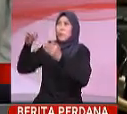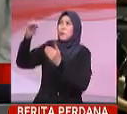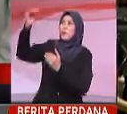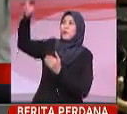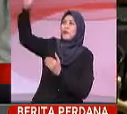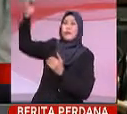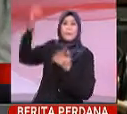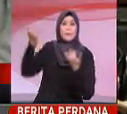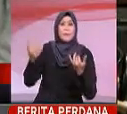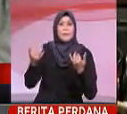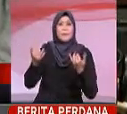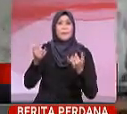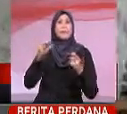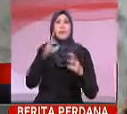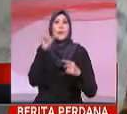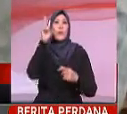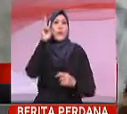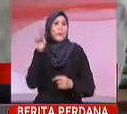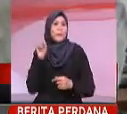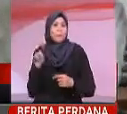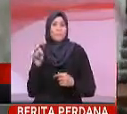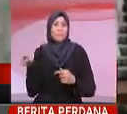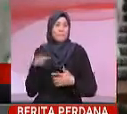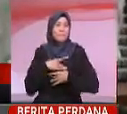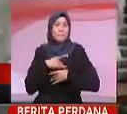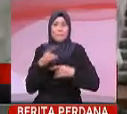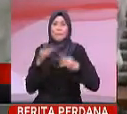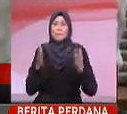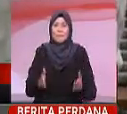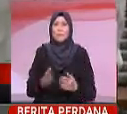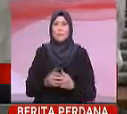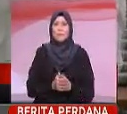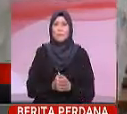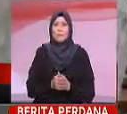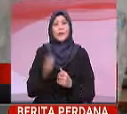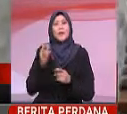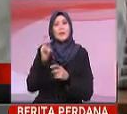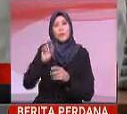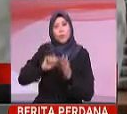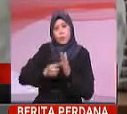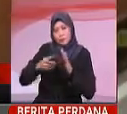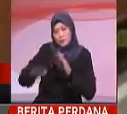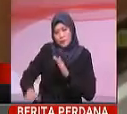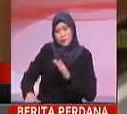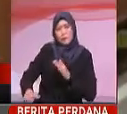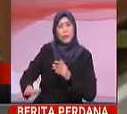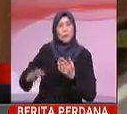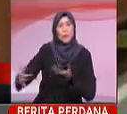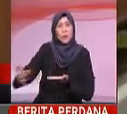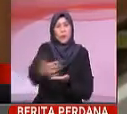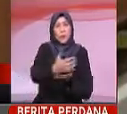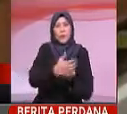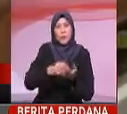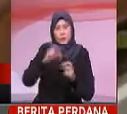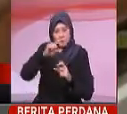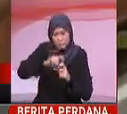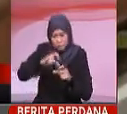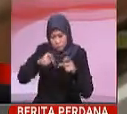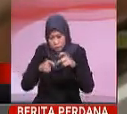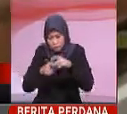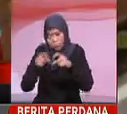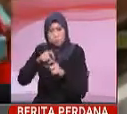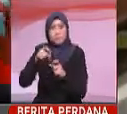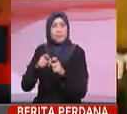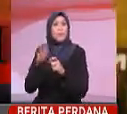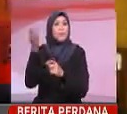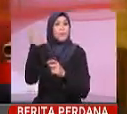seorang peminat Lego di Vietnam. Huang Dang memupuk minat terhadap Lego sejak kecil dan semakin serius mengumpulnya ketika melanjutkan